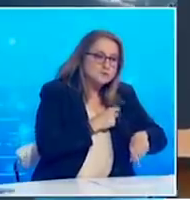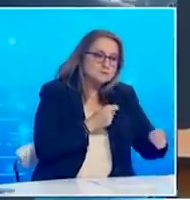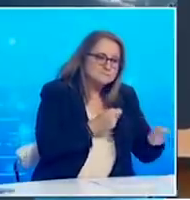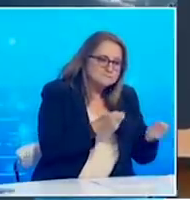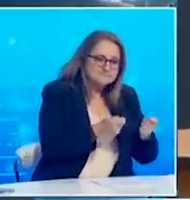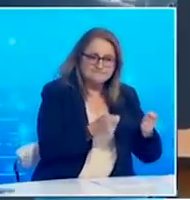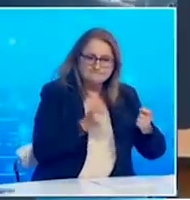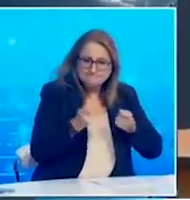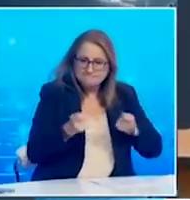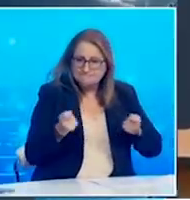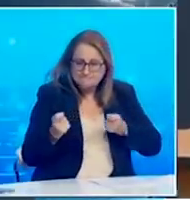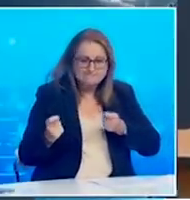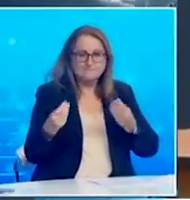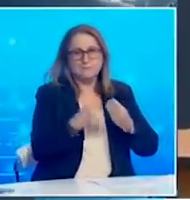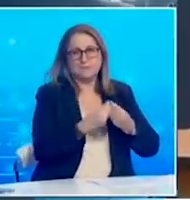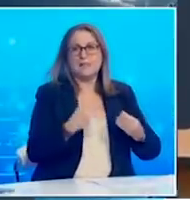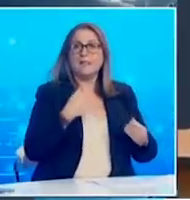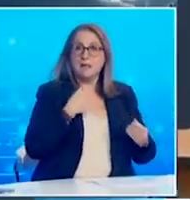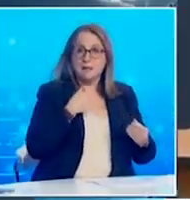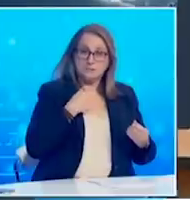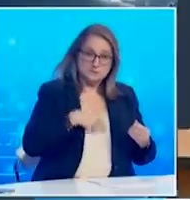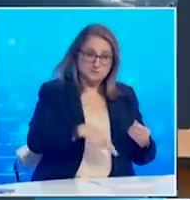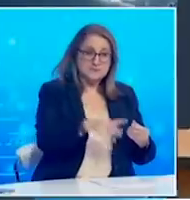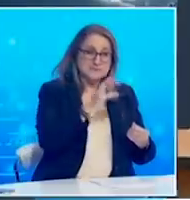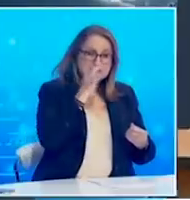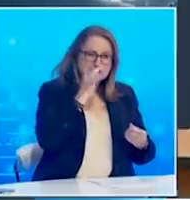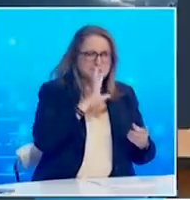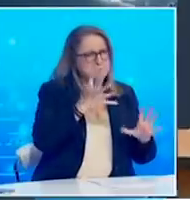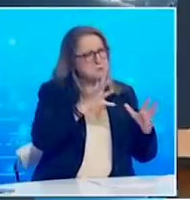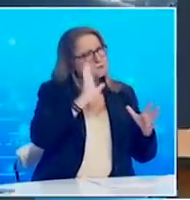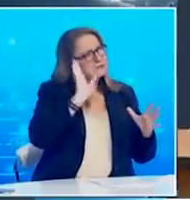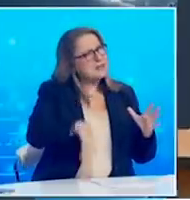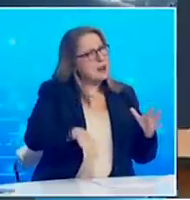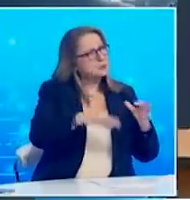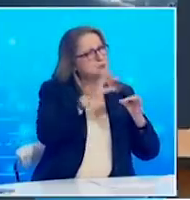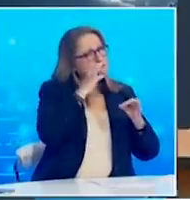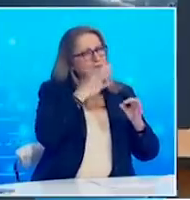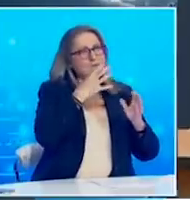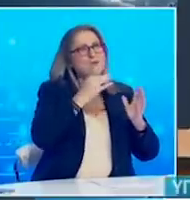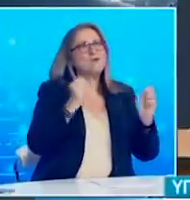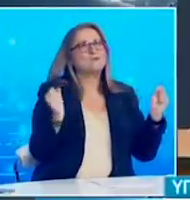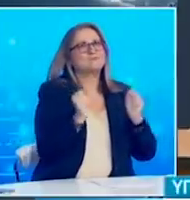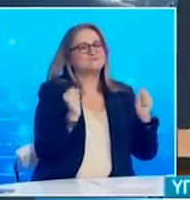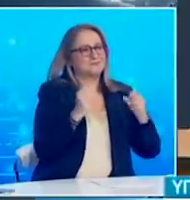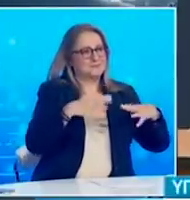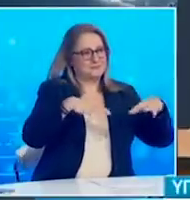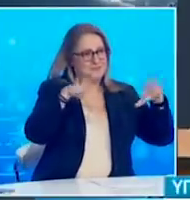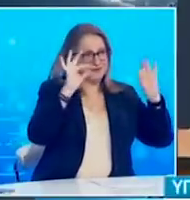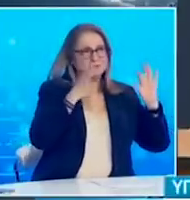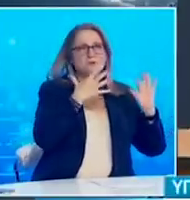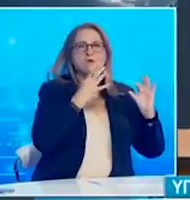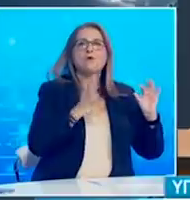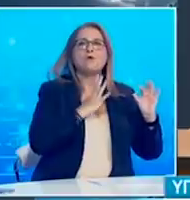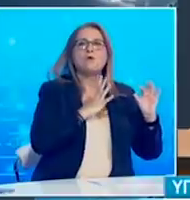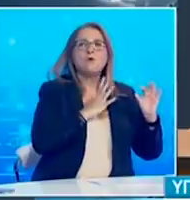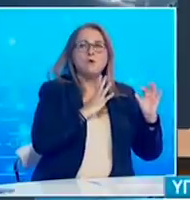Θα περιμέναμε μια αυξητική τάση στο Σεπτέμβριο προς το τέλος του Σεπτεμβρίου λόγω της πτώσης θερμοκρασίας, γιατί ο κόσμος θα σταματήσει να